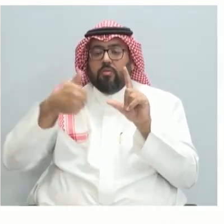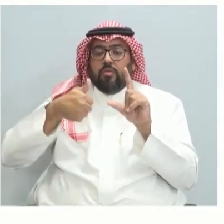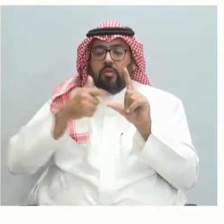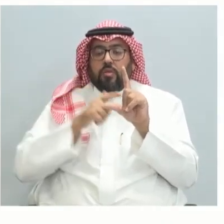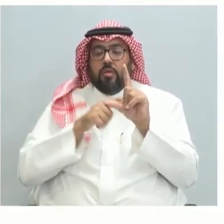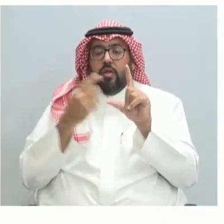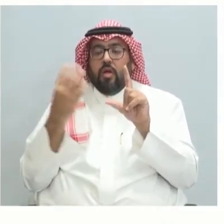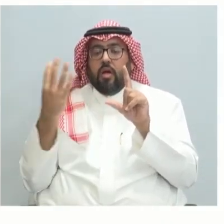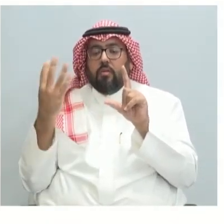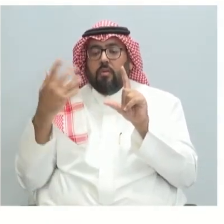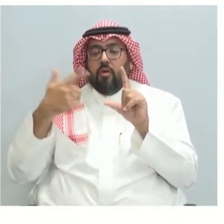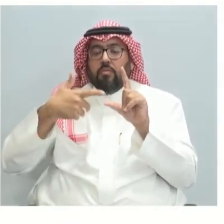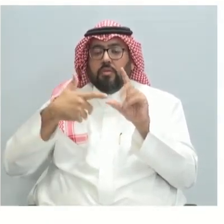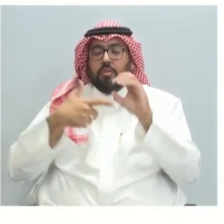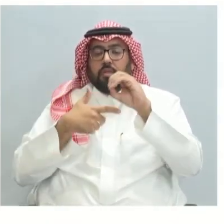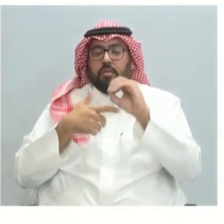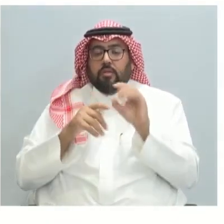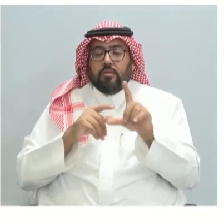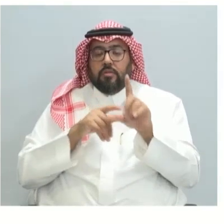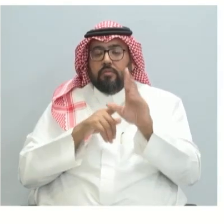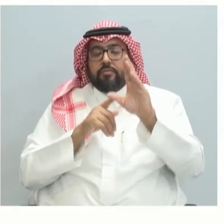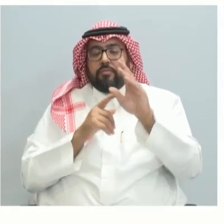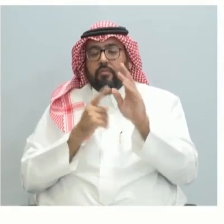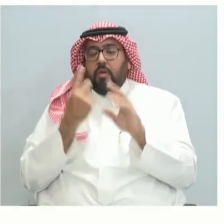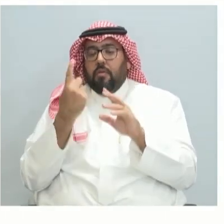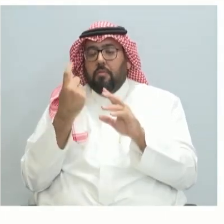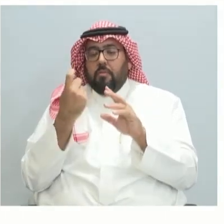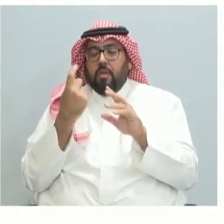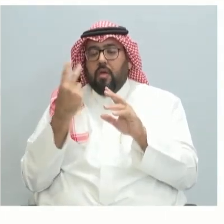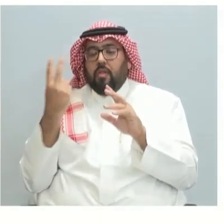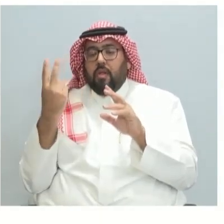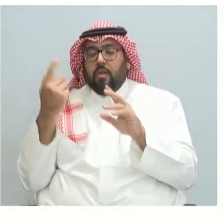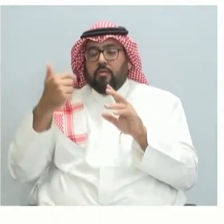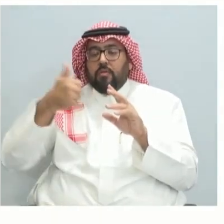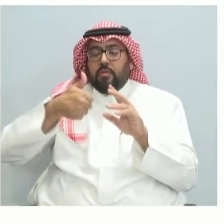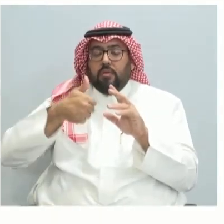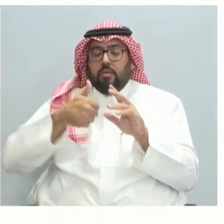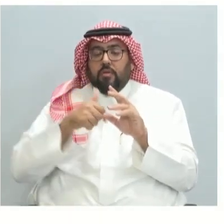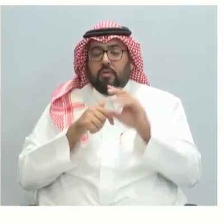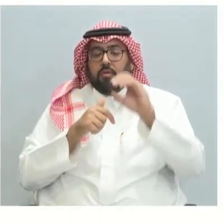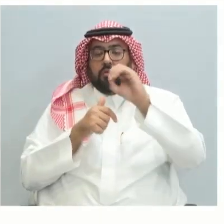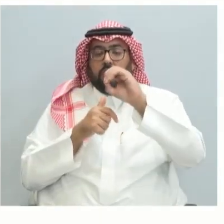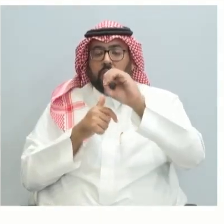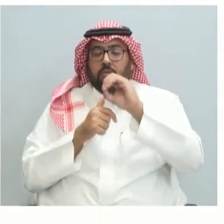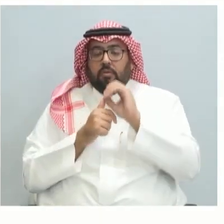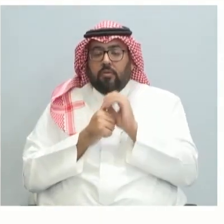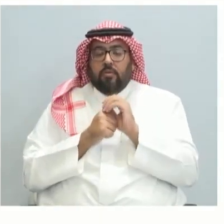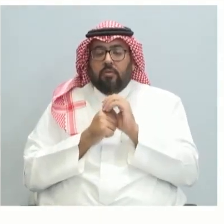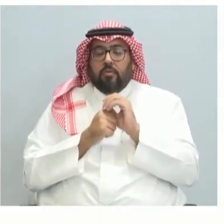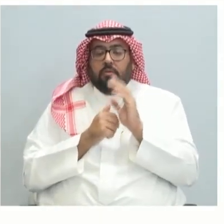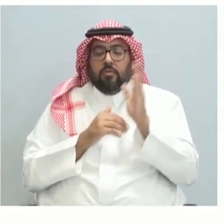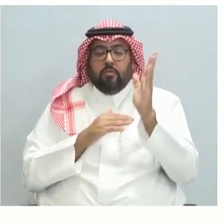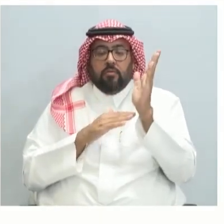هنا بقياس كم مئه واثنان وستين درجه هنا تقريبا هذه هي الزاويه الاولى